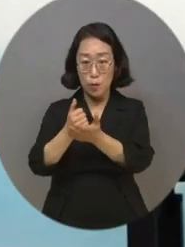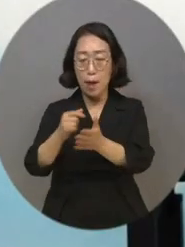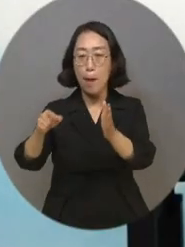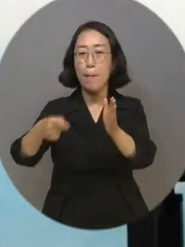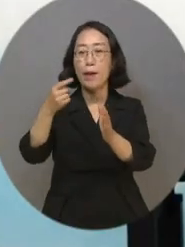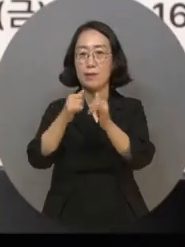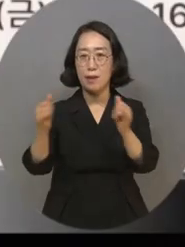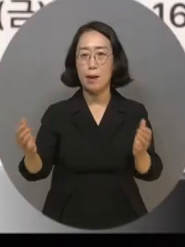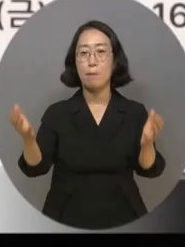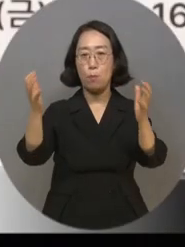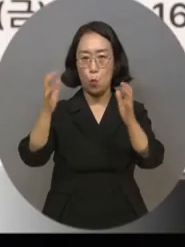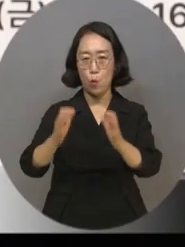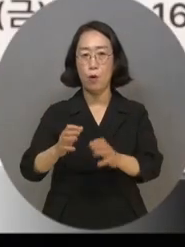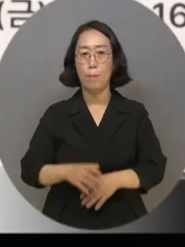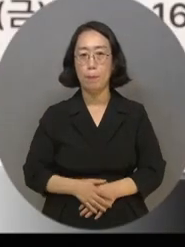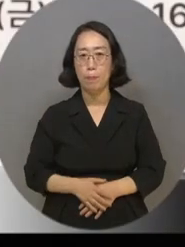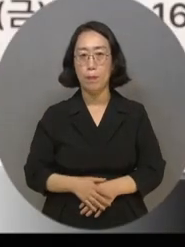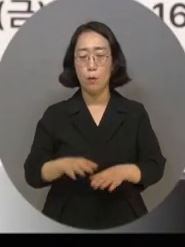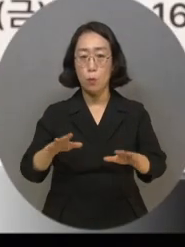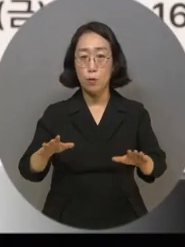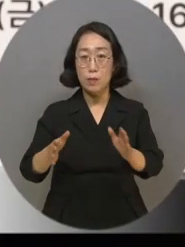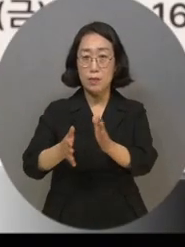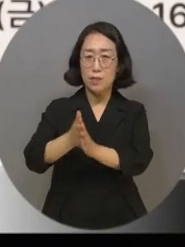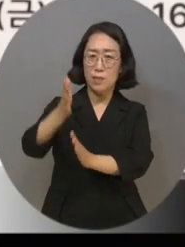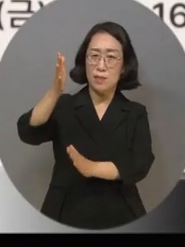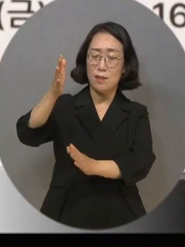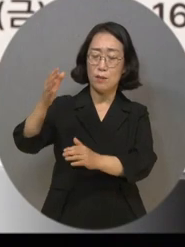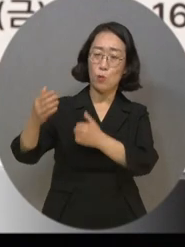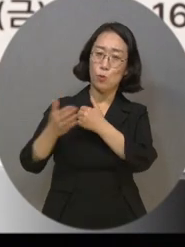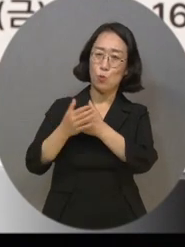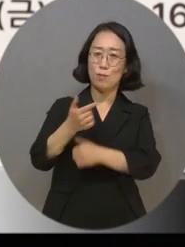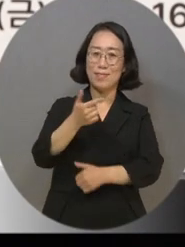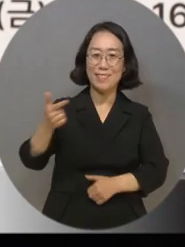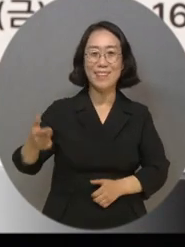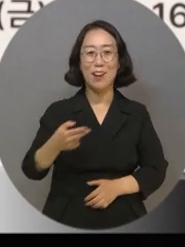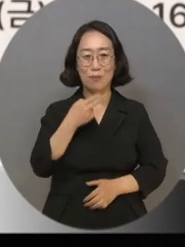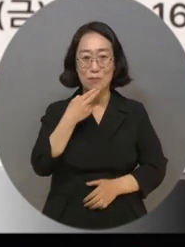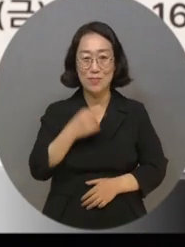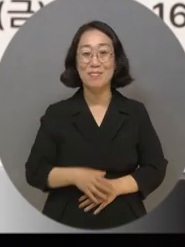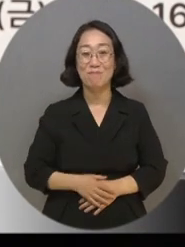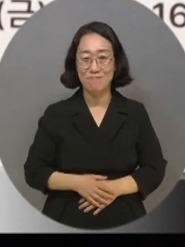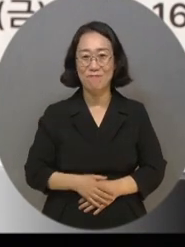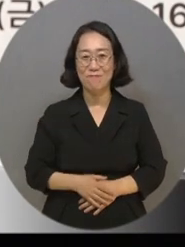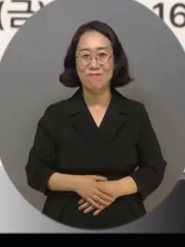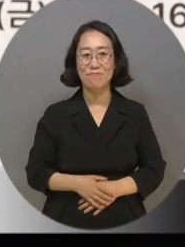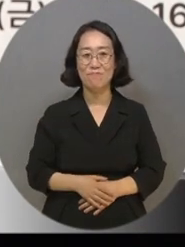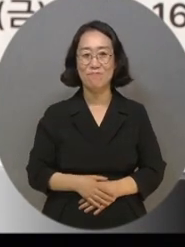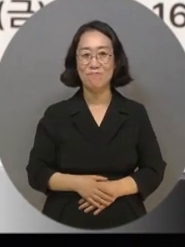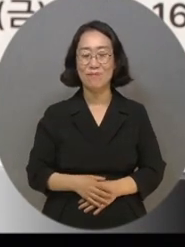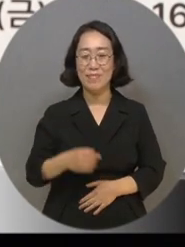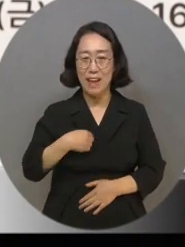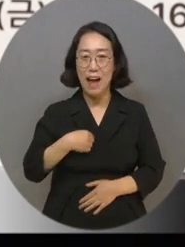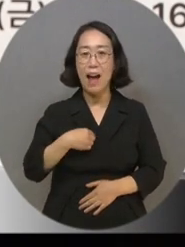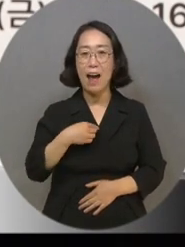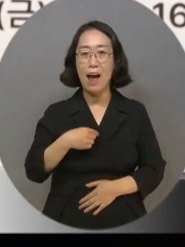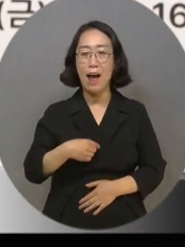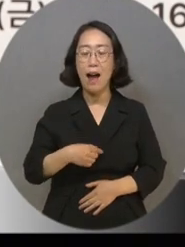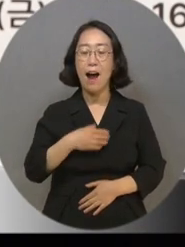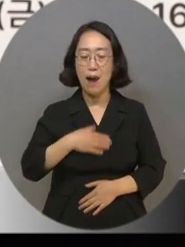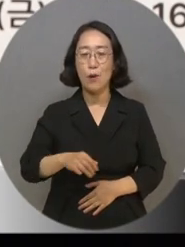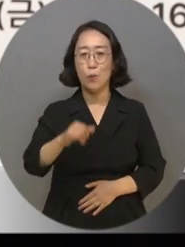진행되었습니다. 네, 아직 시에서 크게 돈 못 받는 사실이잖아요. 그렇죠? 네, 그런 점도 제가 잘